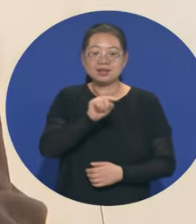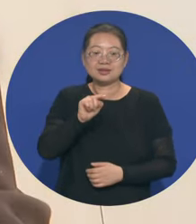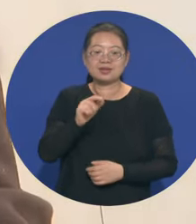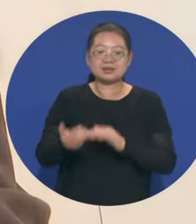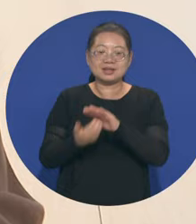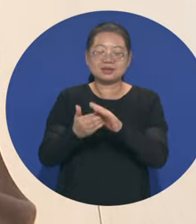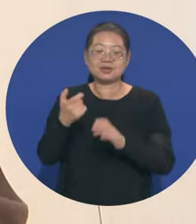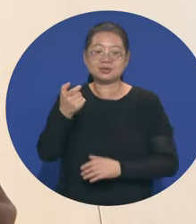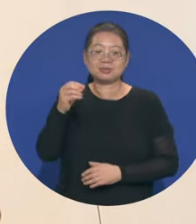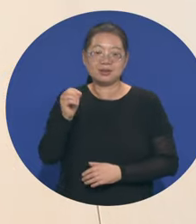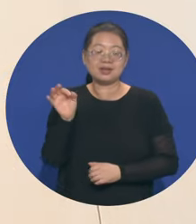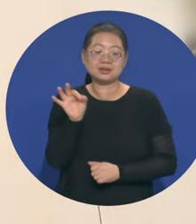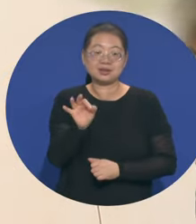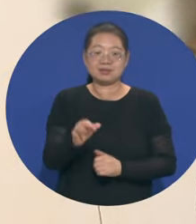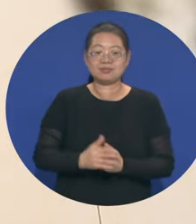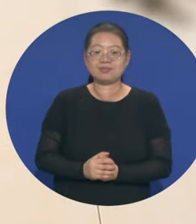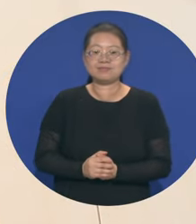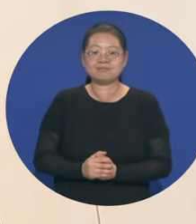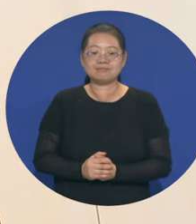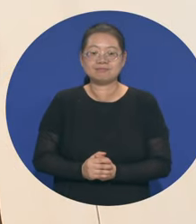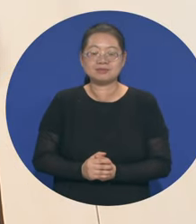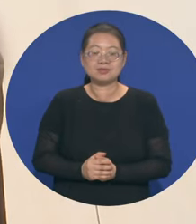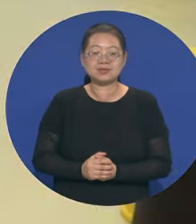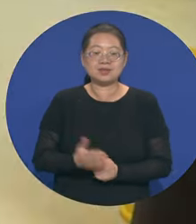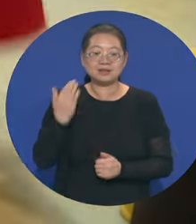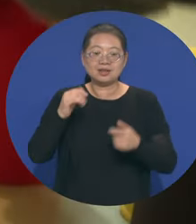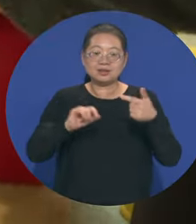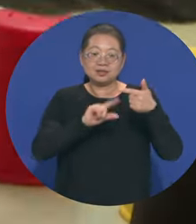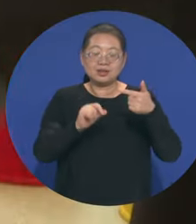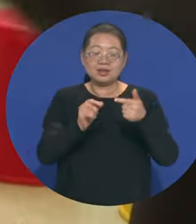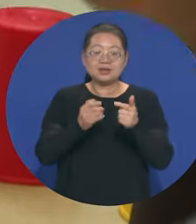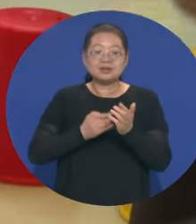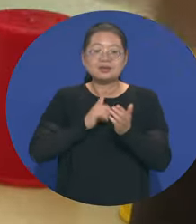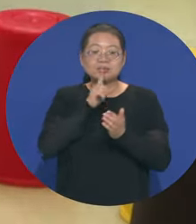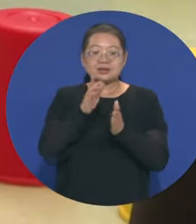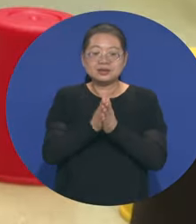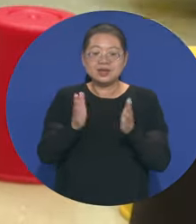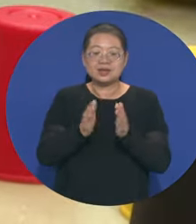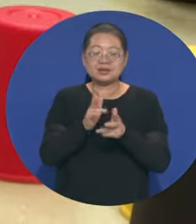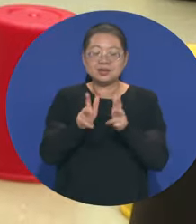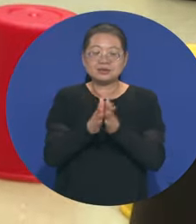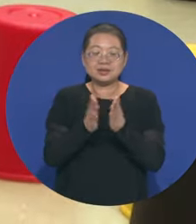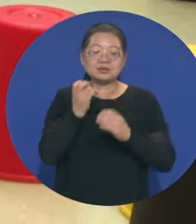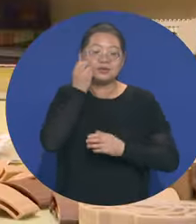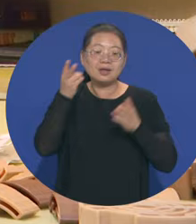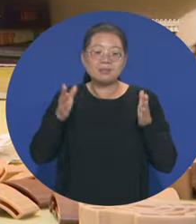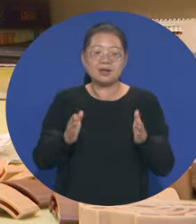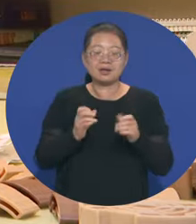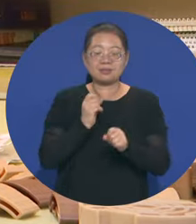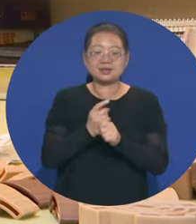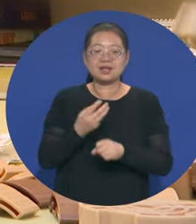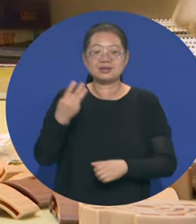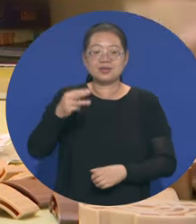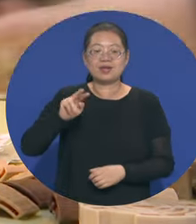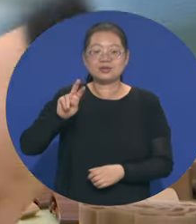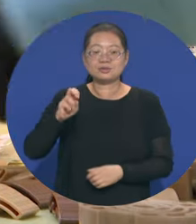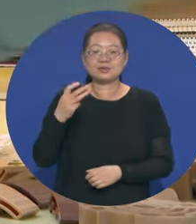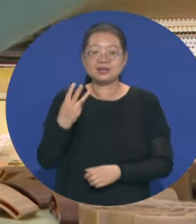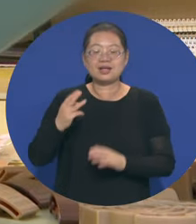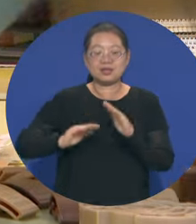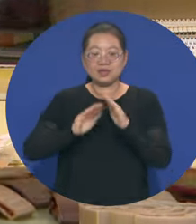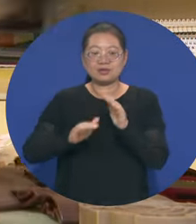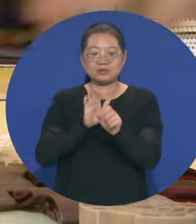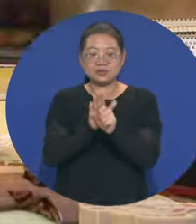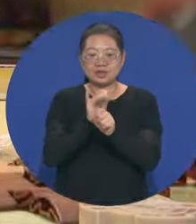30만 원에서 최대 60만 원을 지원합니다. 지난 6월 접수를 시작해 사업 시작 두 달여 만에 벌써